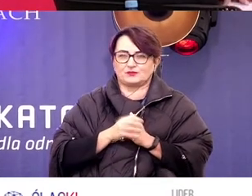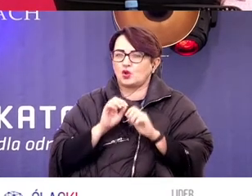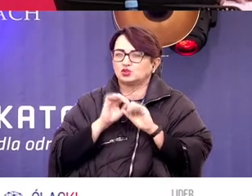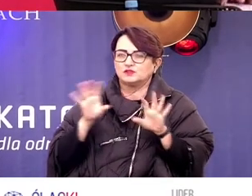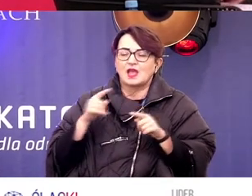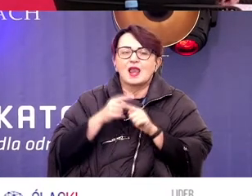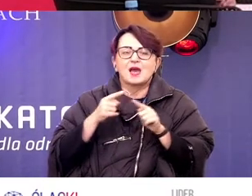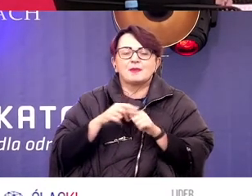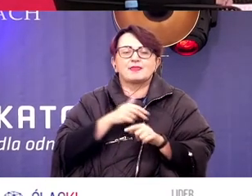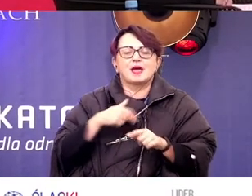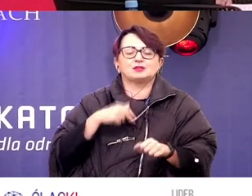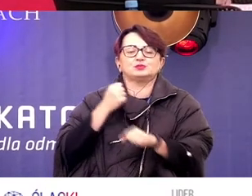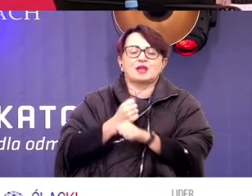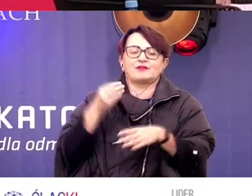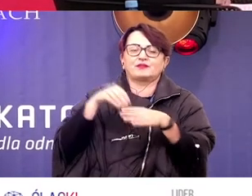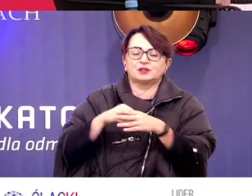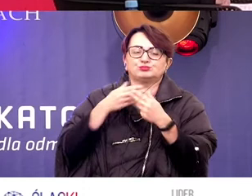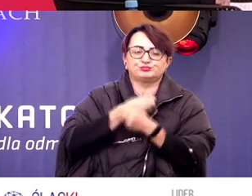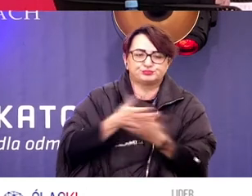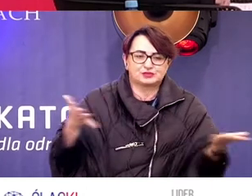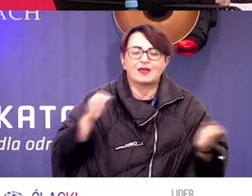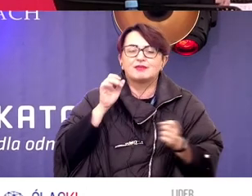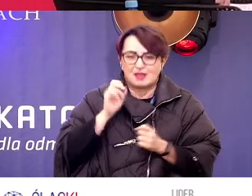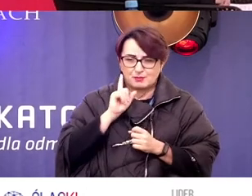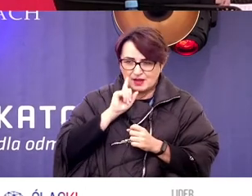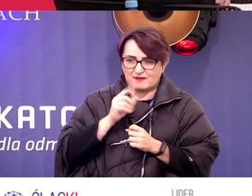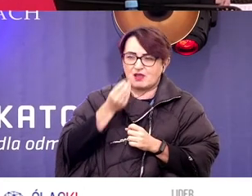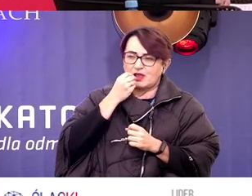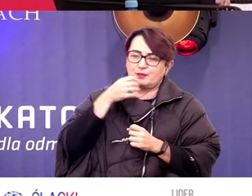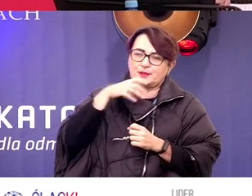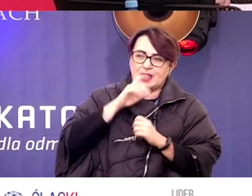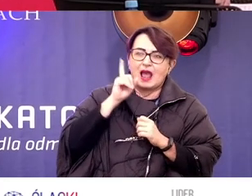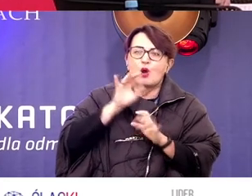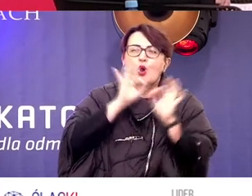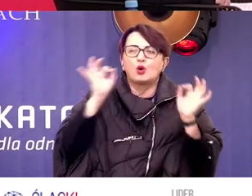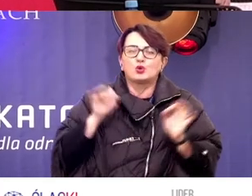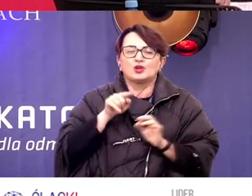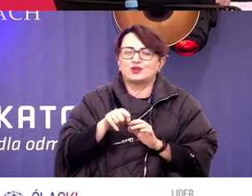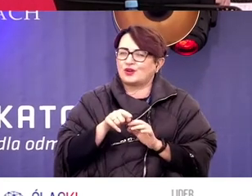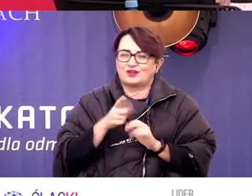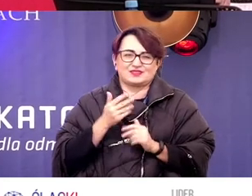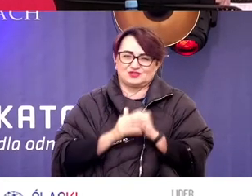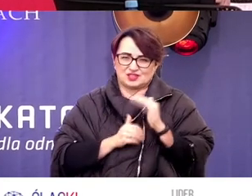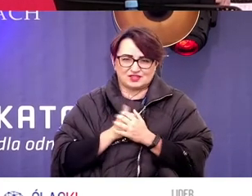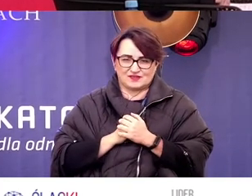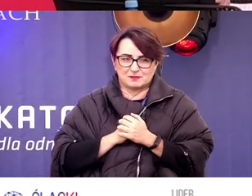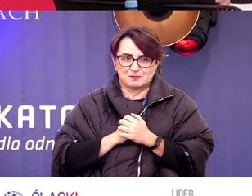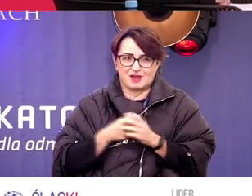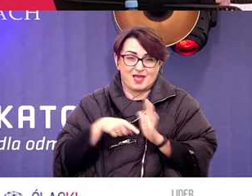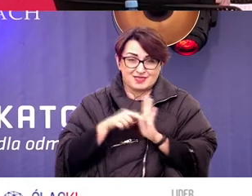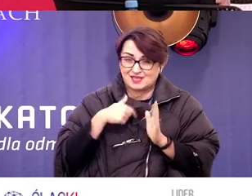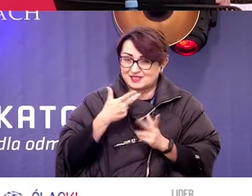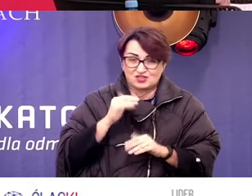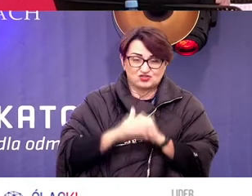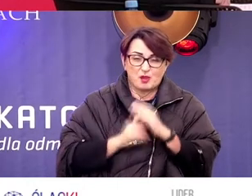oczywiście elementem naszej pracy są te przyjęcia, natomiast to jest generalnie w pewnym sensie takie nieszczęście trochę dla nas, bo